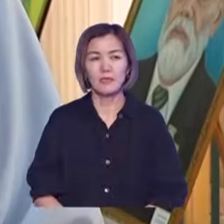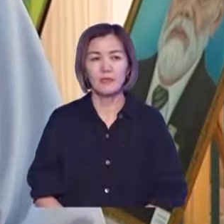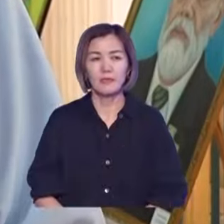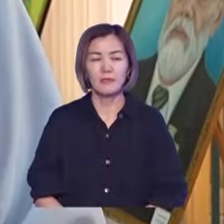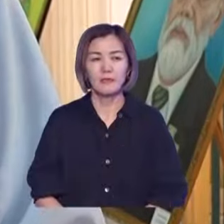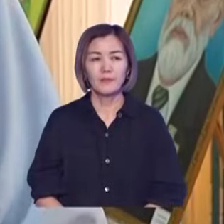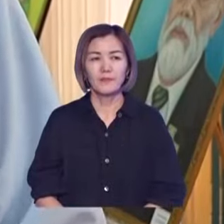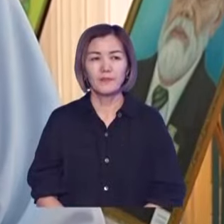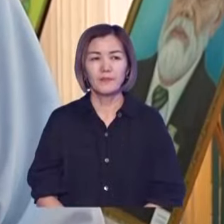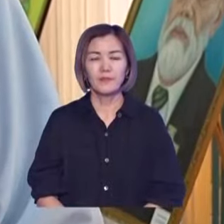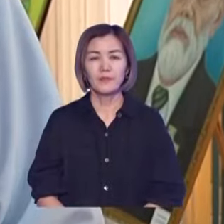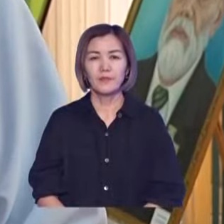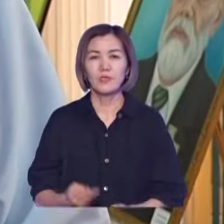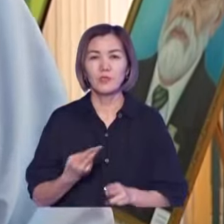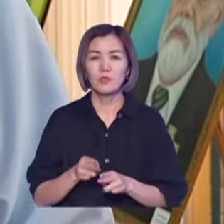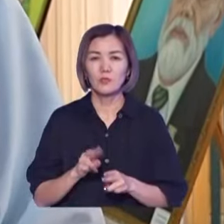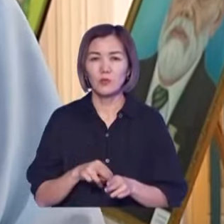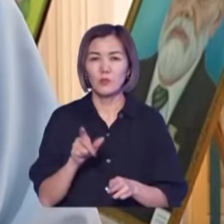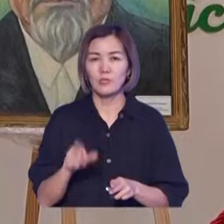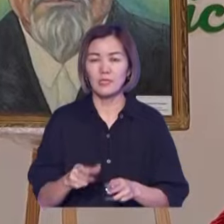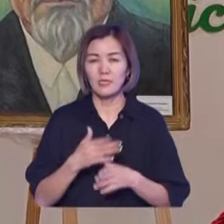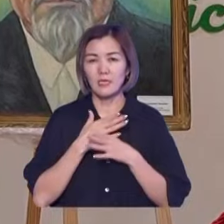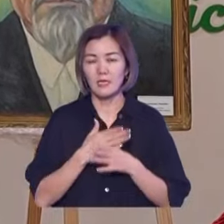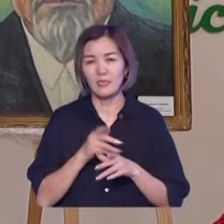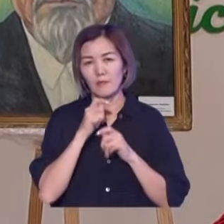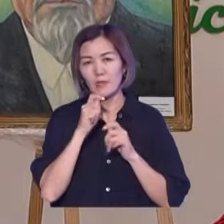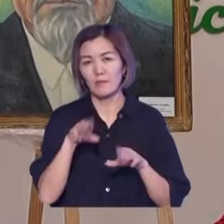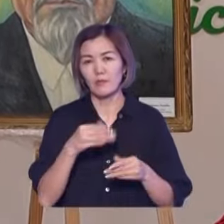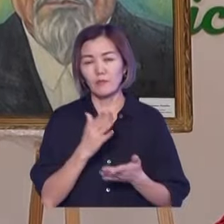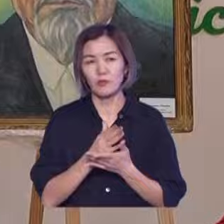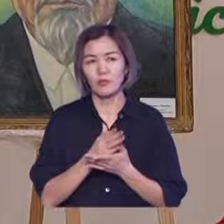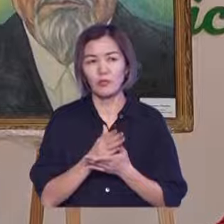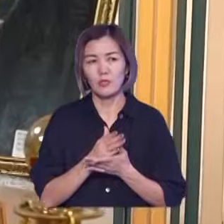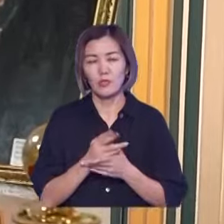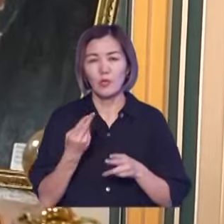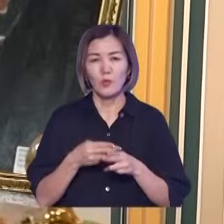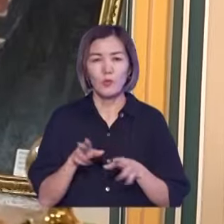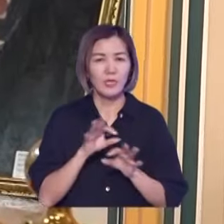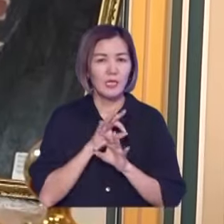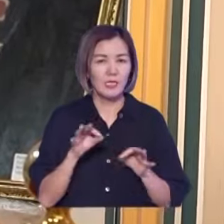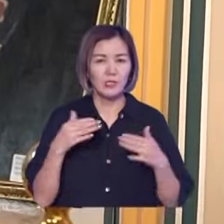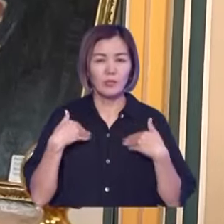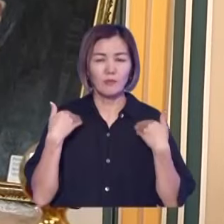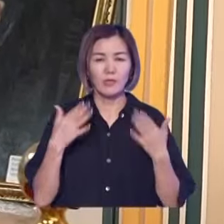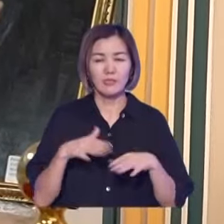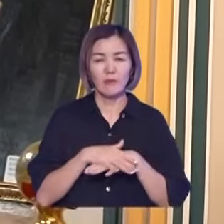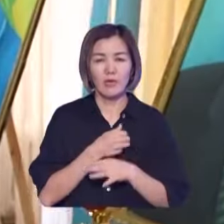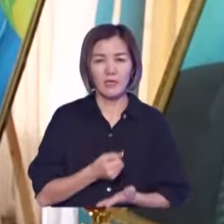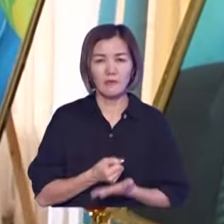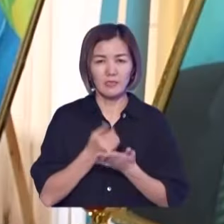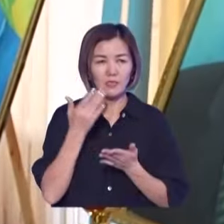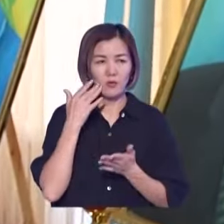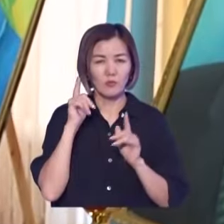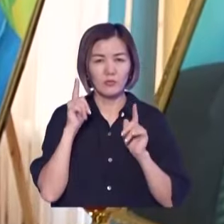Соғыстар марапатта. Соғыстардың атынан біз өзіміз марапаттайық. Өте жақсы бір бастама. Көпшілік қолдайтындай,